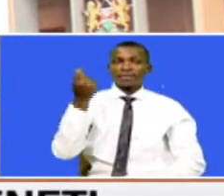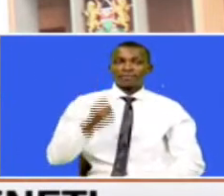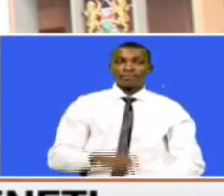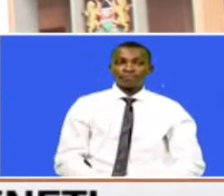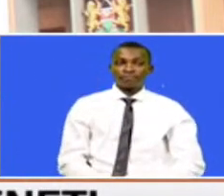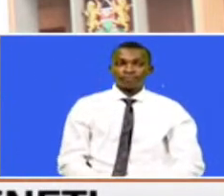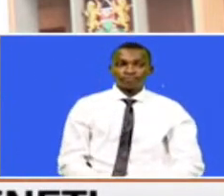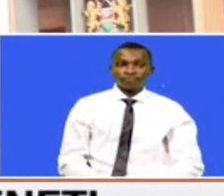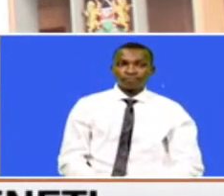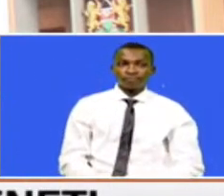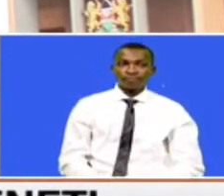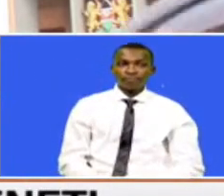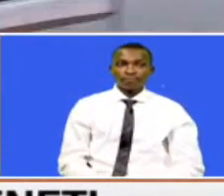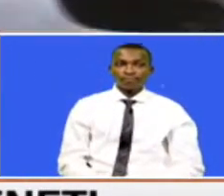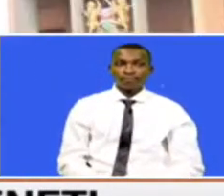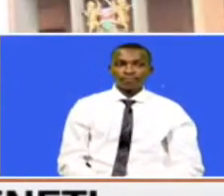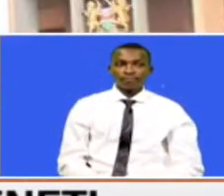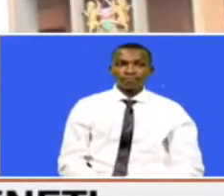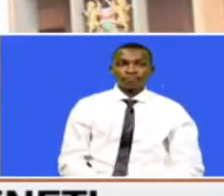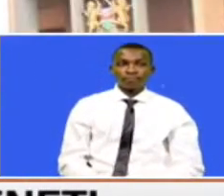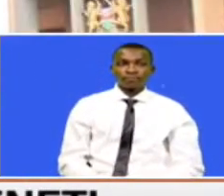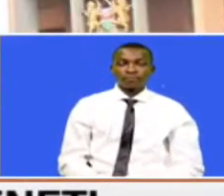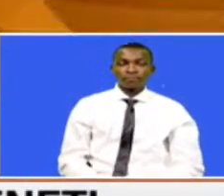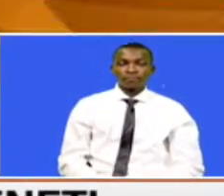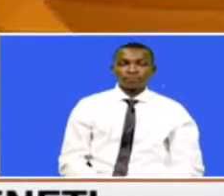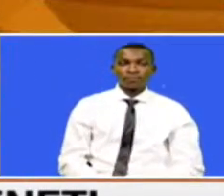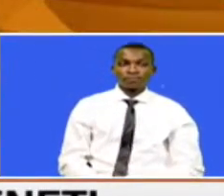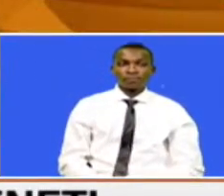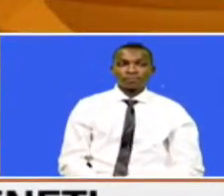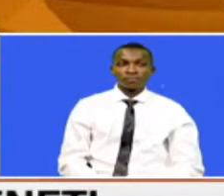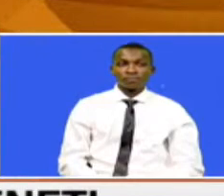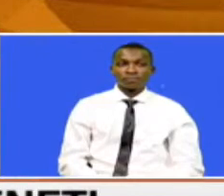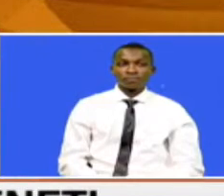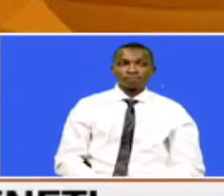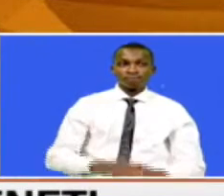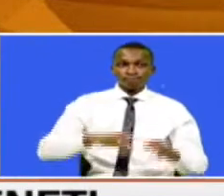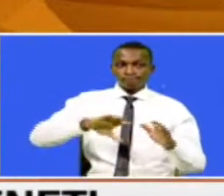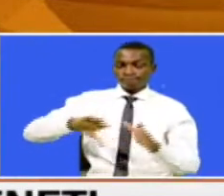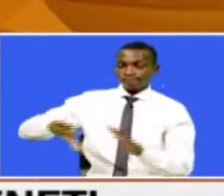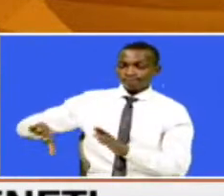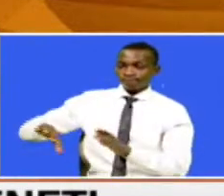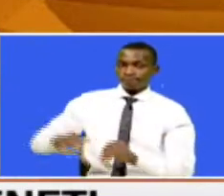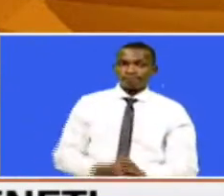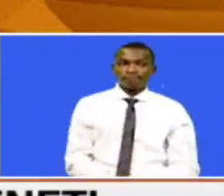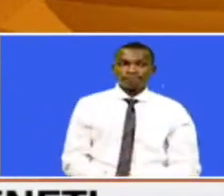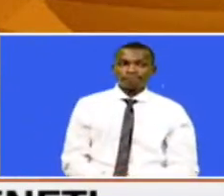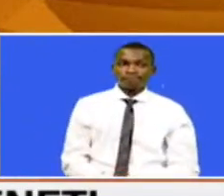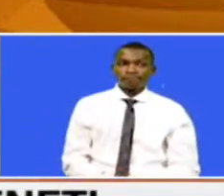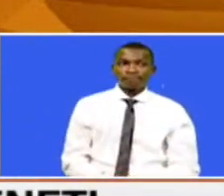News, kutoka majengo ya bunge Nairobi. Na mtazamaji, nitakupeleka kwa mwenzangu.